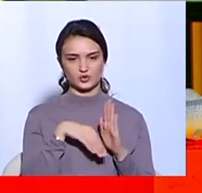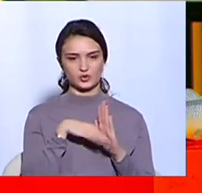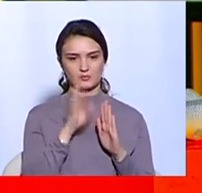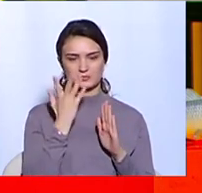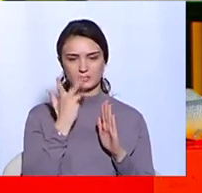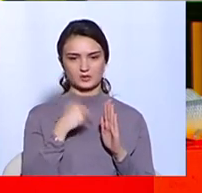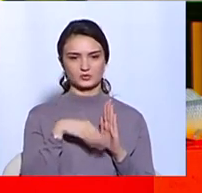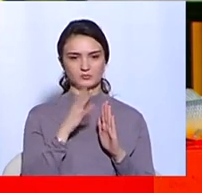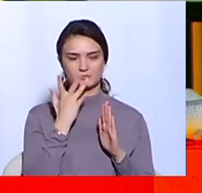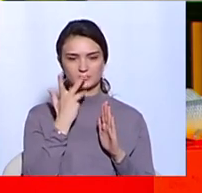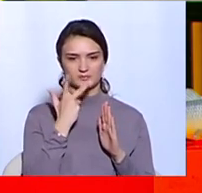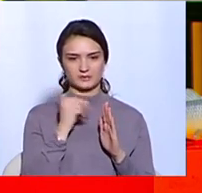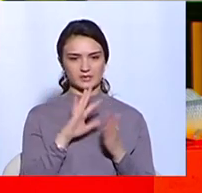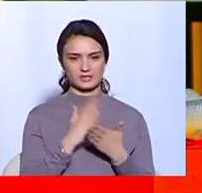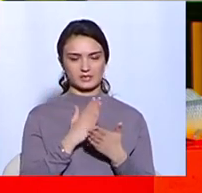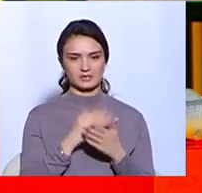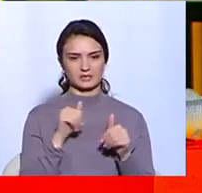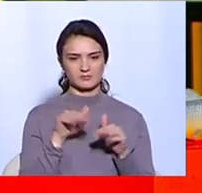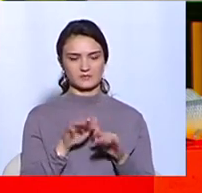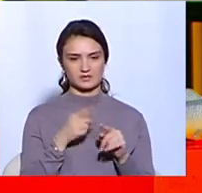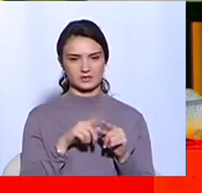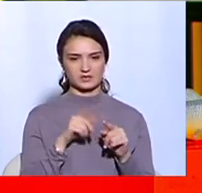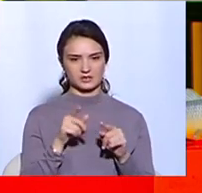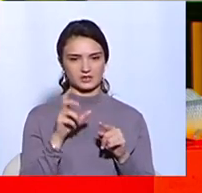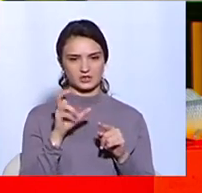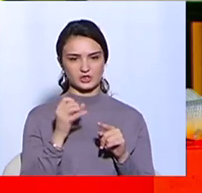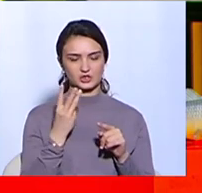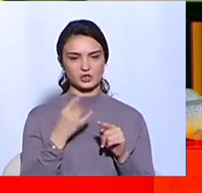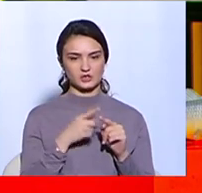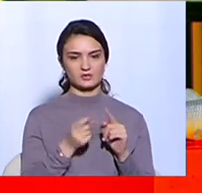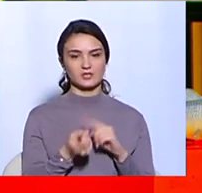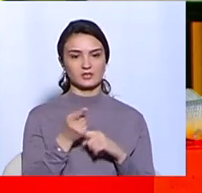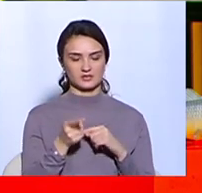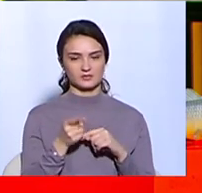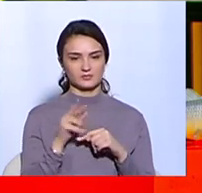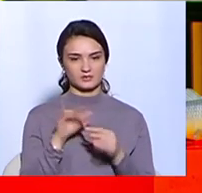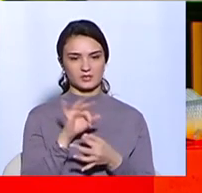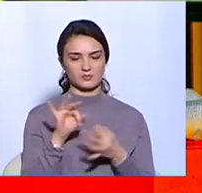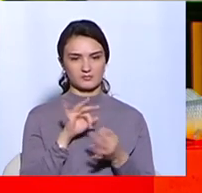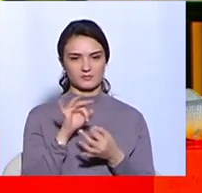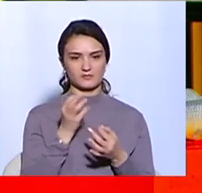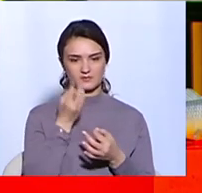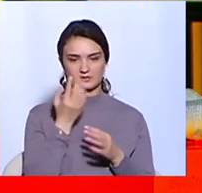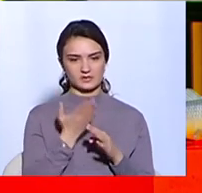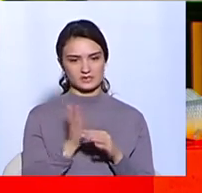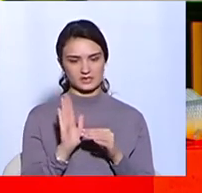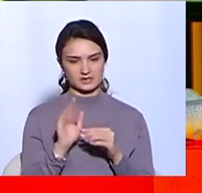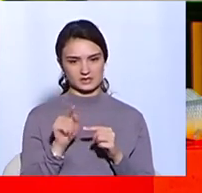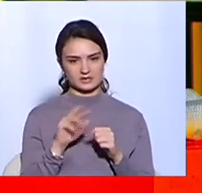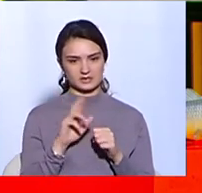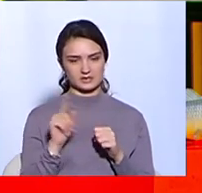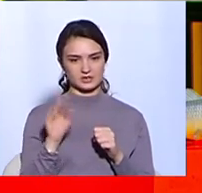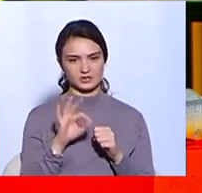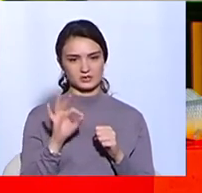რომელი ფერის ვარდი. აქ ფერი კი არ არის გადამწყვეტი, არამედ ჯიში და სახეობა, იმიტომ რომ სამურაბე ვარდი არის ცალკე სახეობა, ხოლო